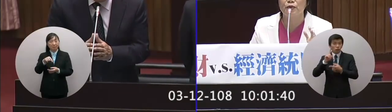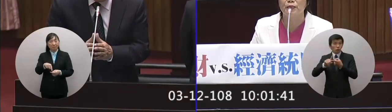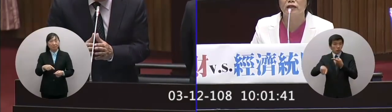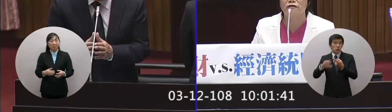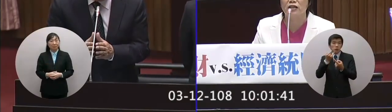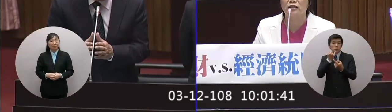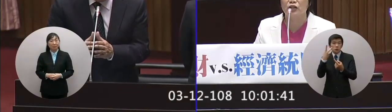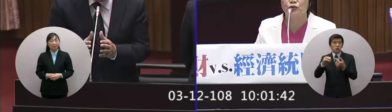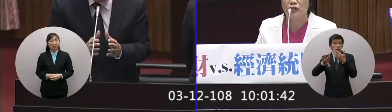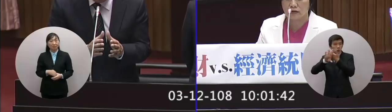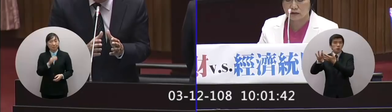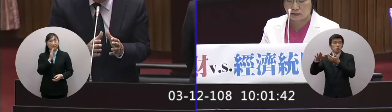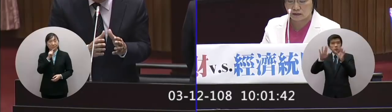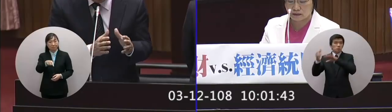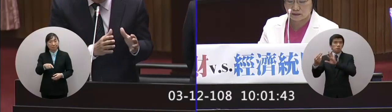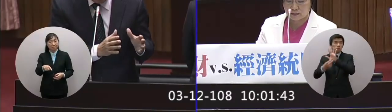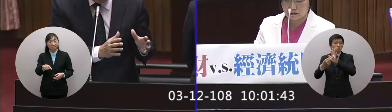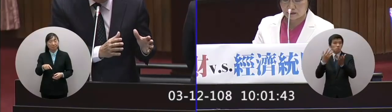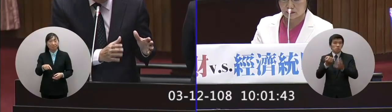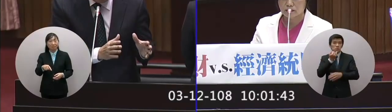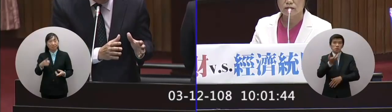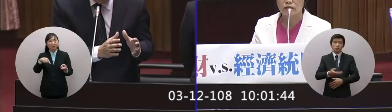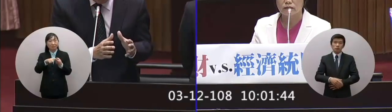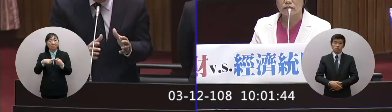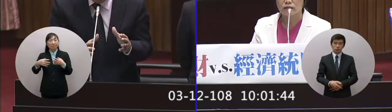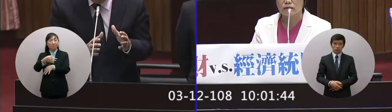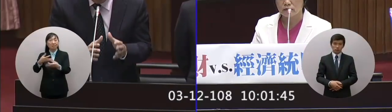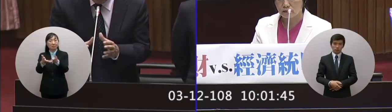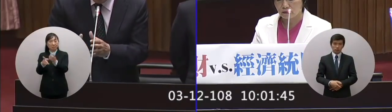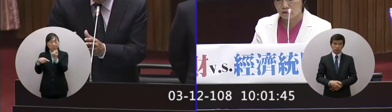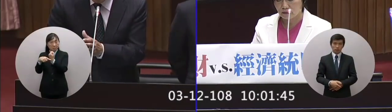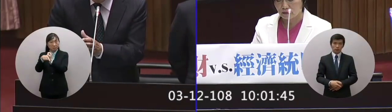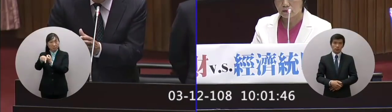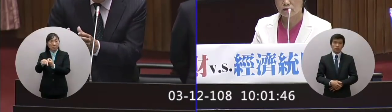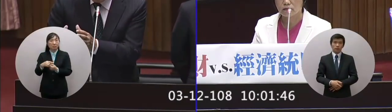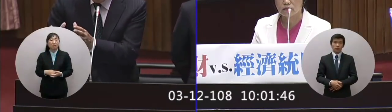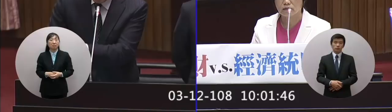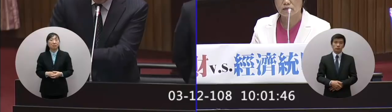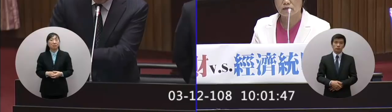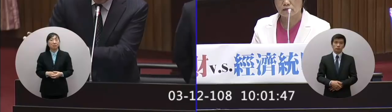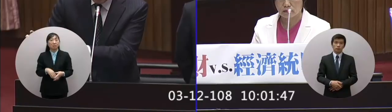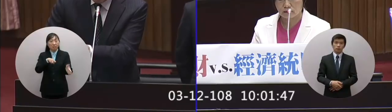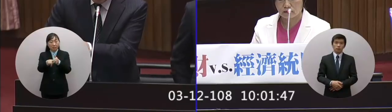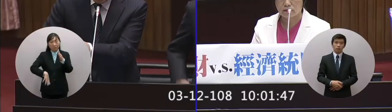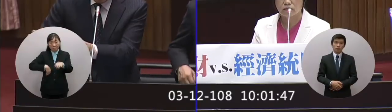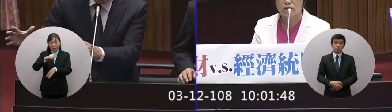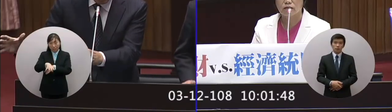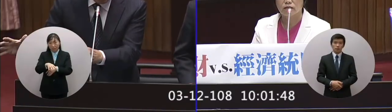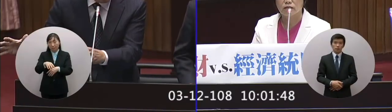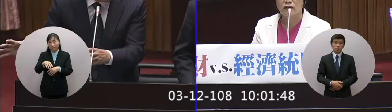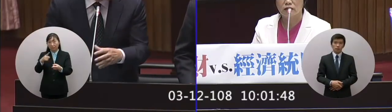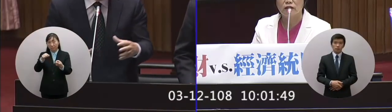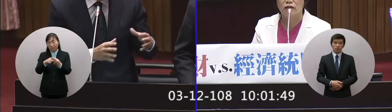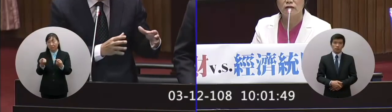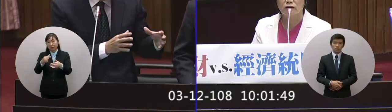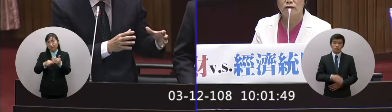能用负面表列的方式来处理？ 这个部分应该要由经济部来研拟，不过相关来讲应该是说直接投资的部分应该会放